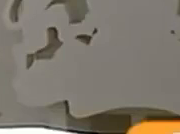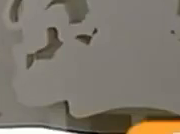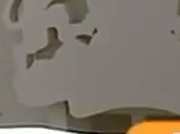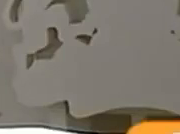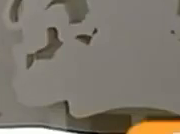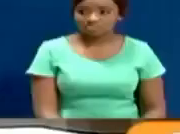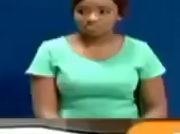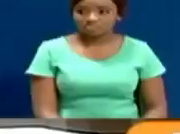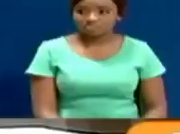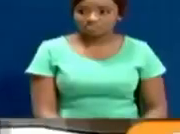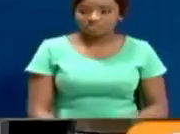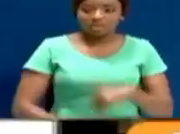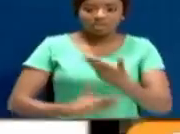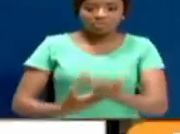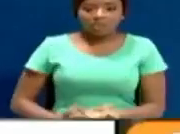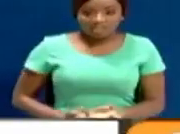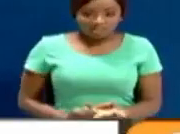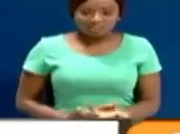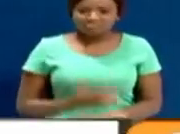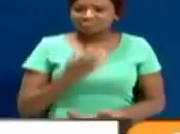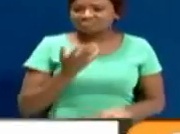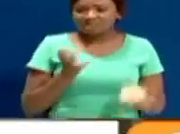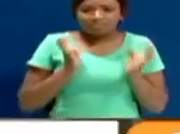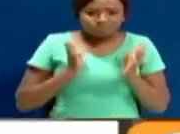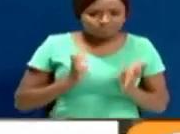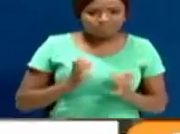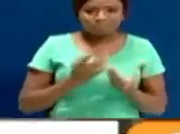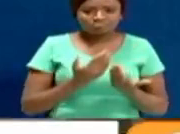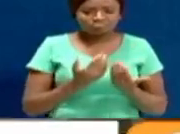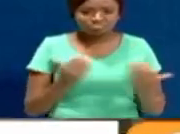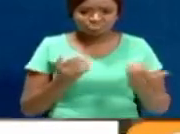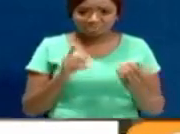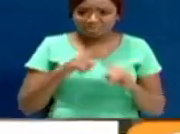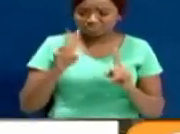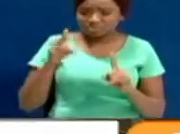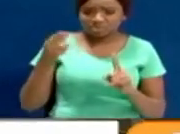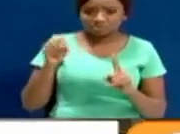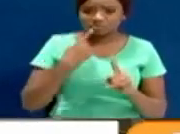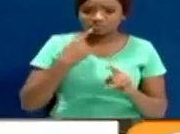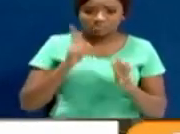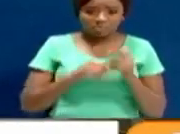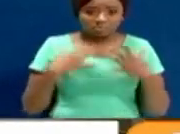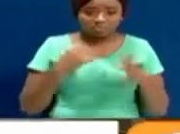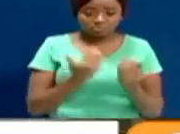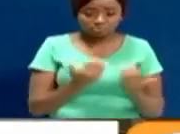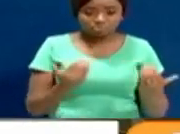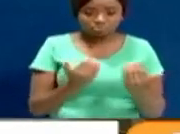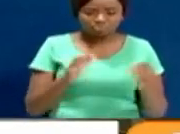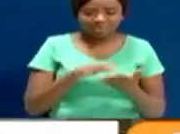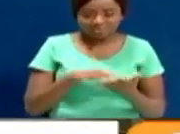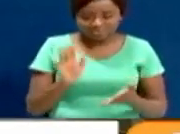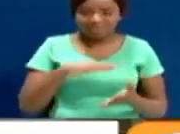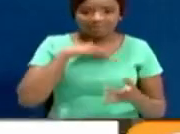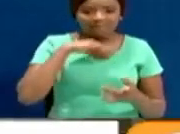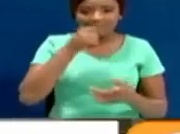Utapiamlo unaendelea kuhatarisha maisha ya watoto wengi, shirika la afya duniani likisema kuwa 45% ya vifo miongoni mwa watoto wa